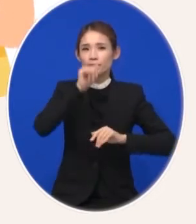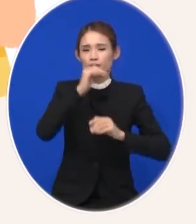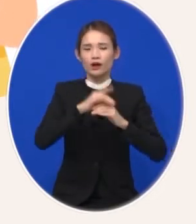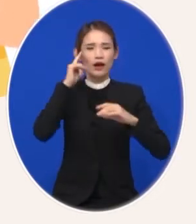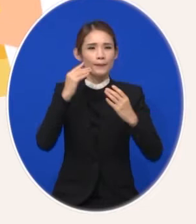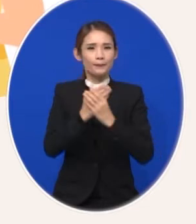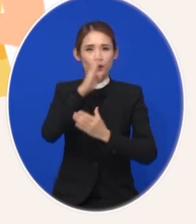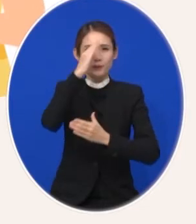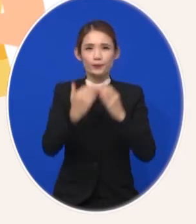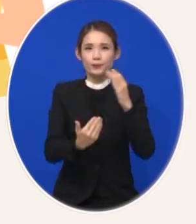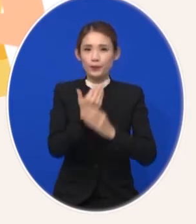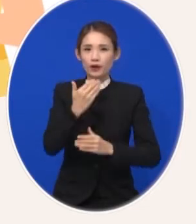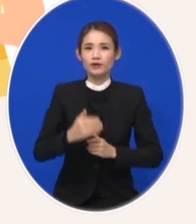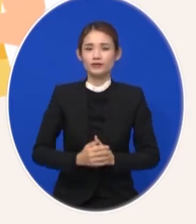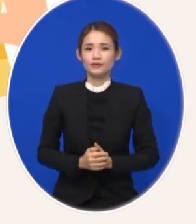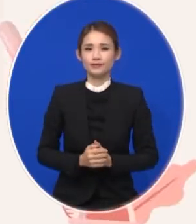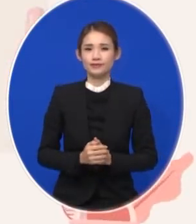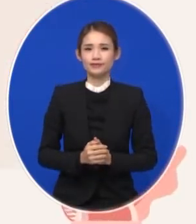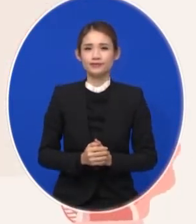있습니다.